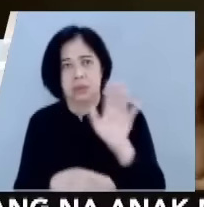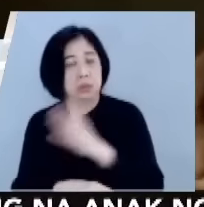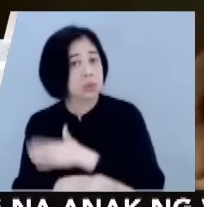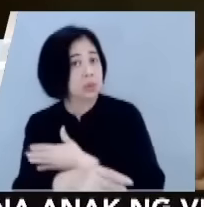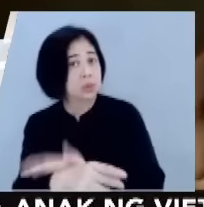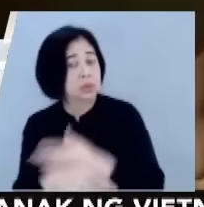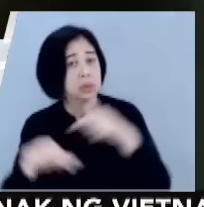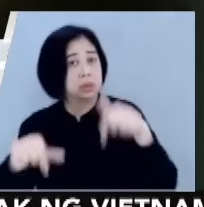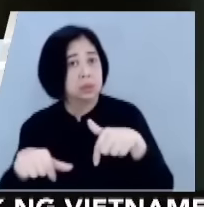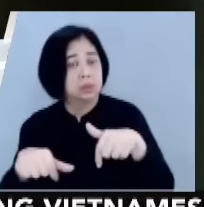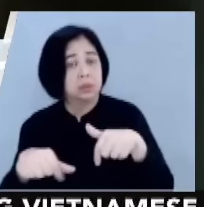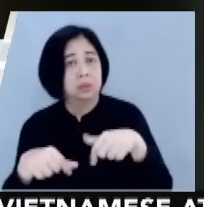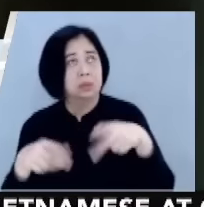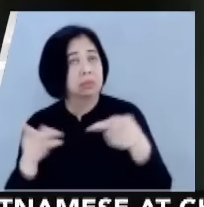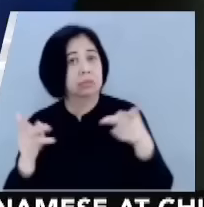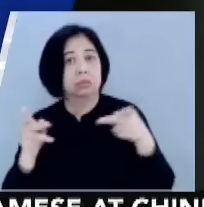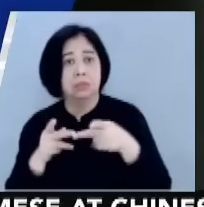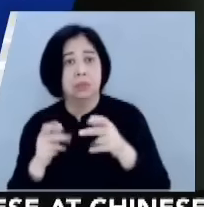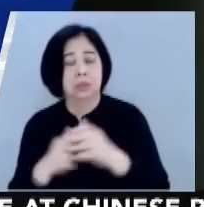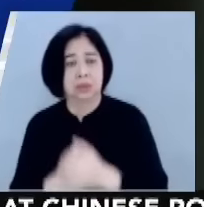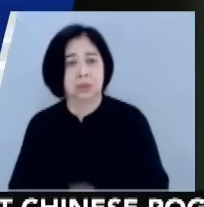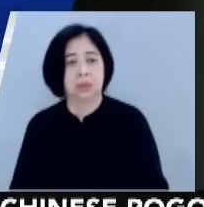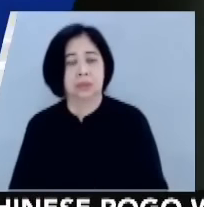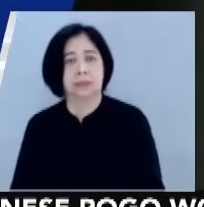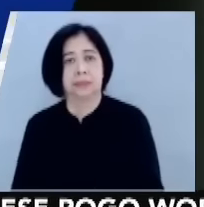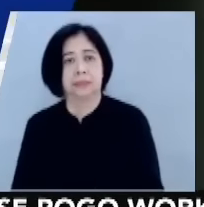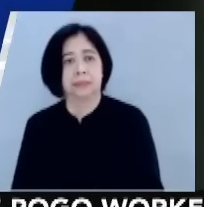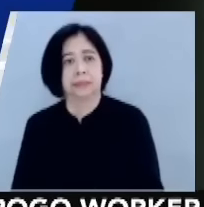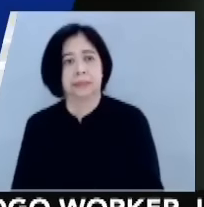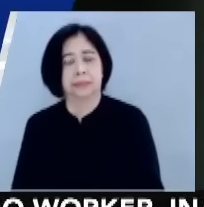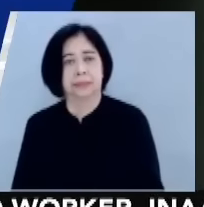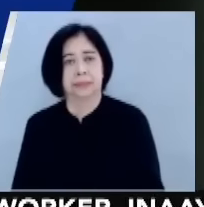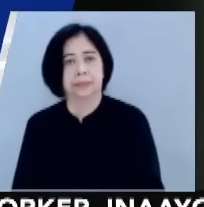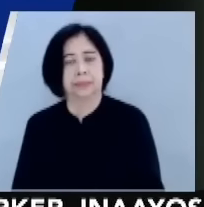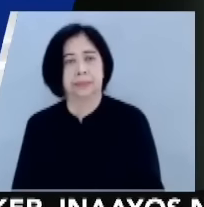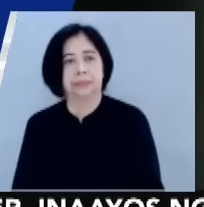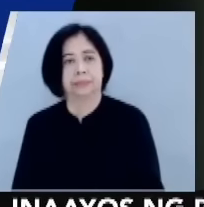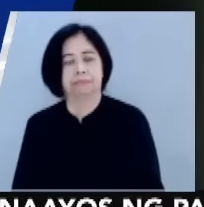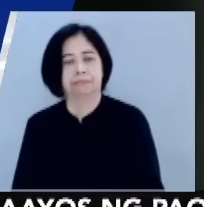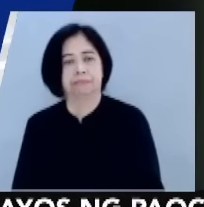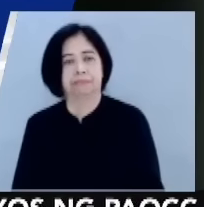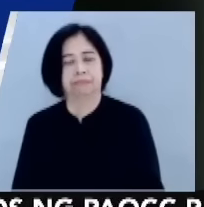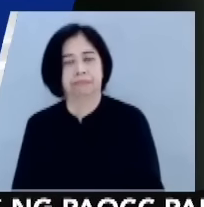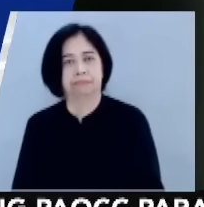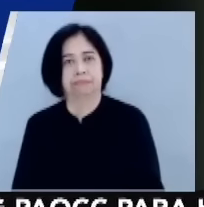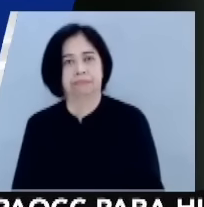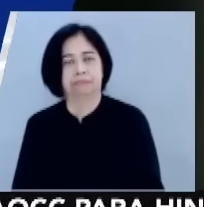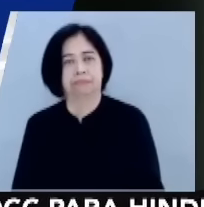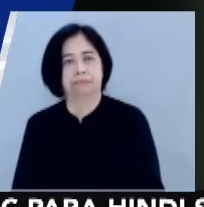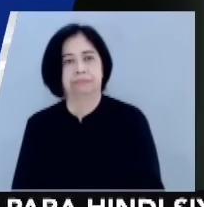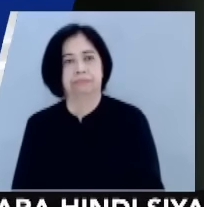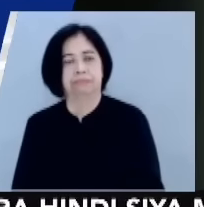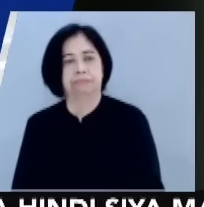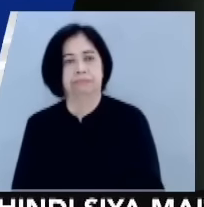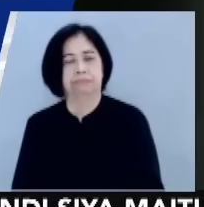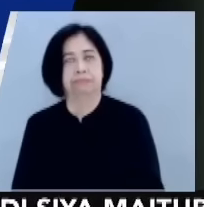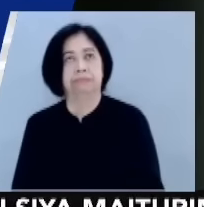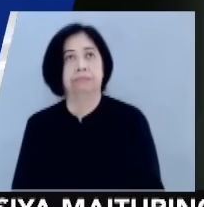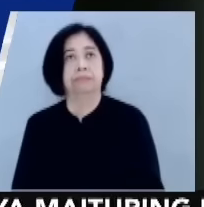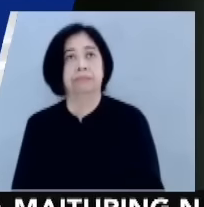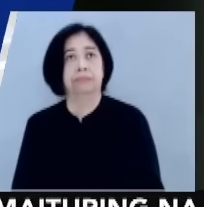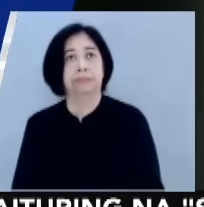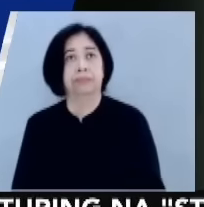this facility? Actually, taman gayo fan su rao hao mai nai fen ge jiao yao rao hao mai niao bu su ge jiao